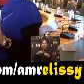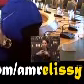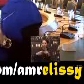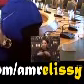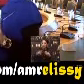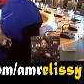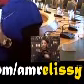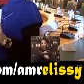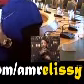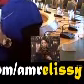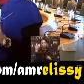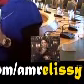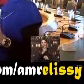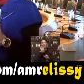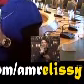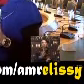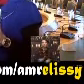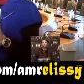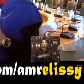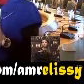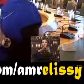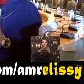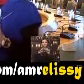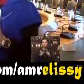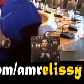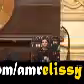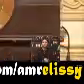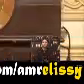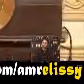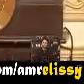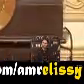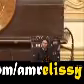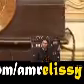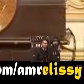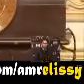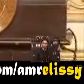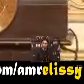كعمل خيري وإنما كواجب وطني.